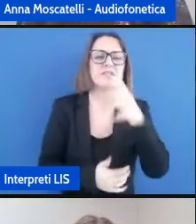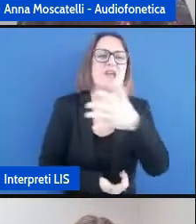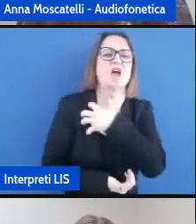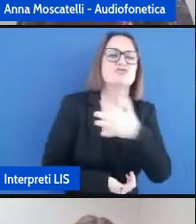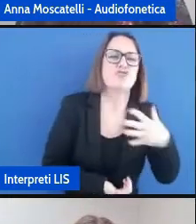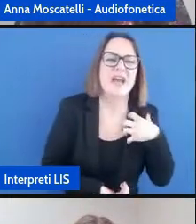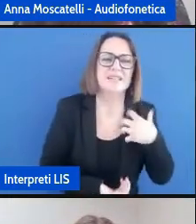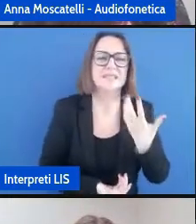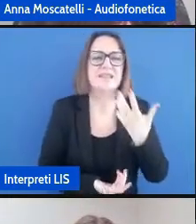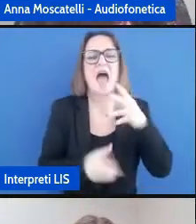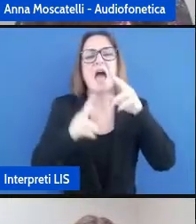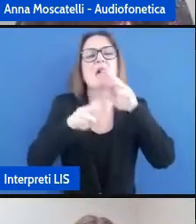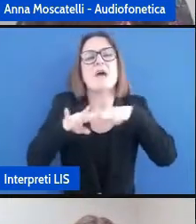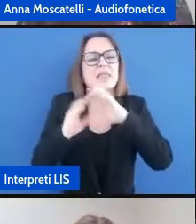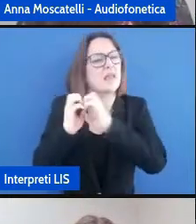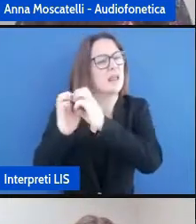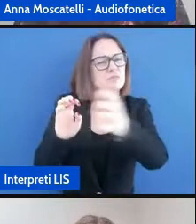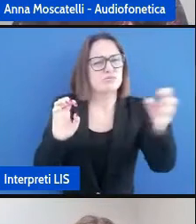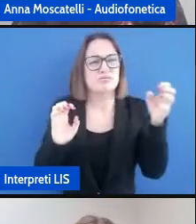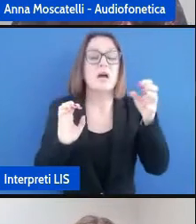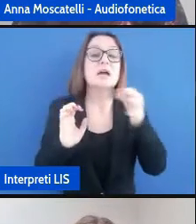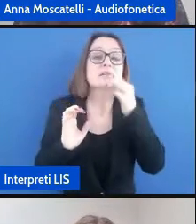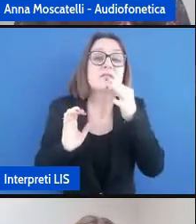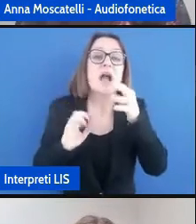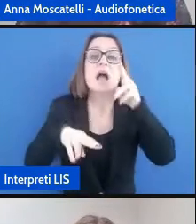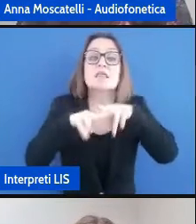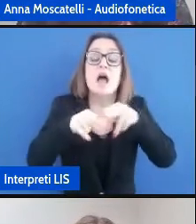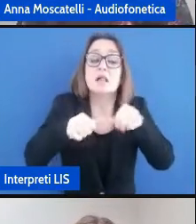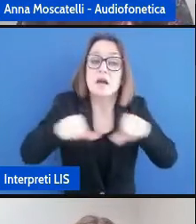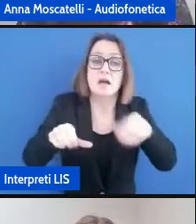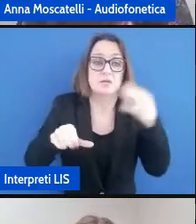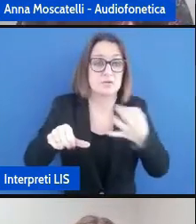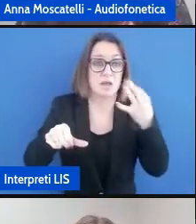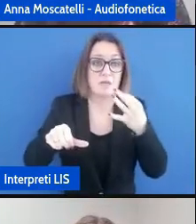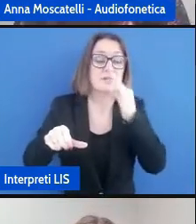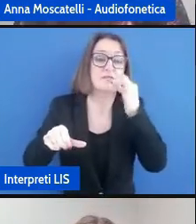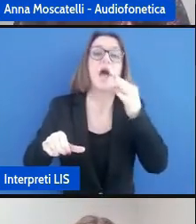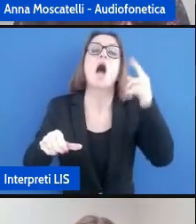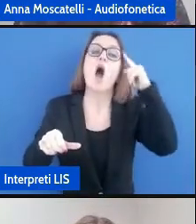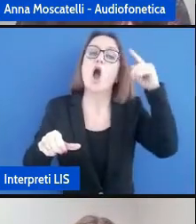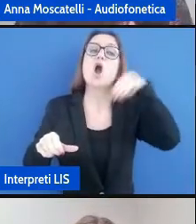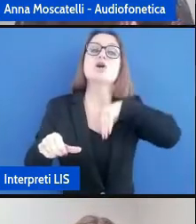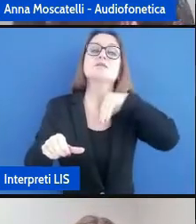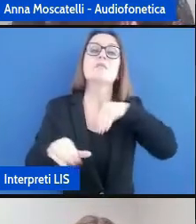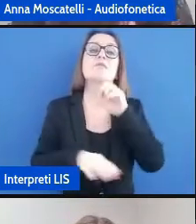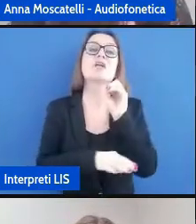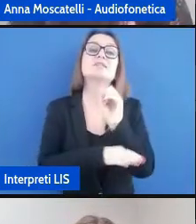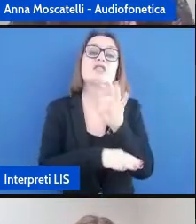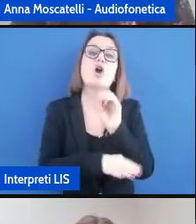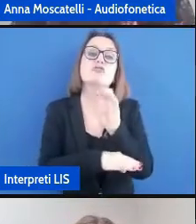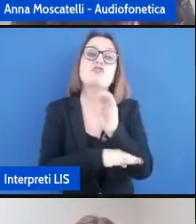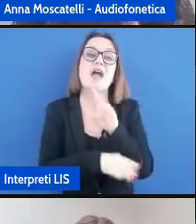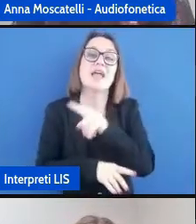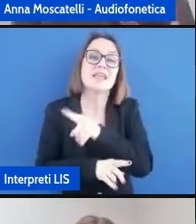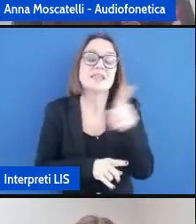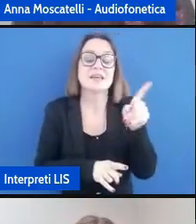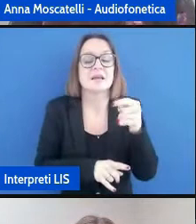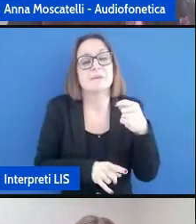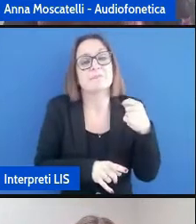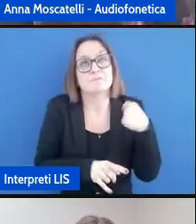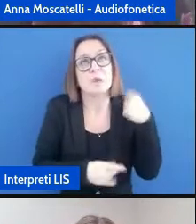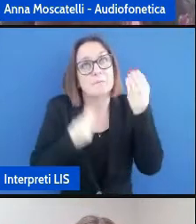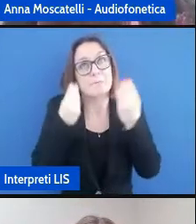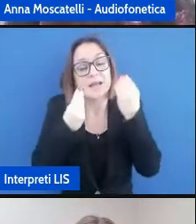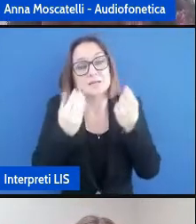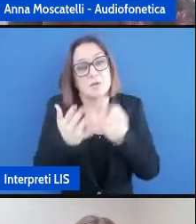quindi questa consapevolezza da parte dei docenti è effettivamente importante